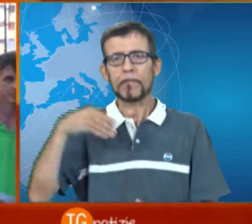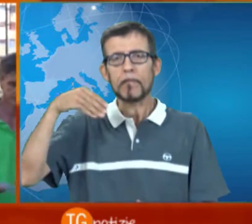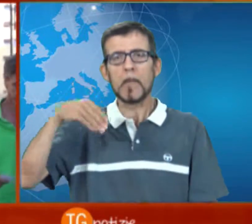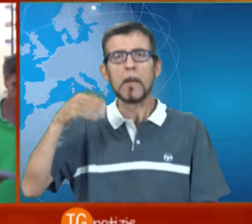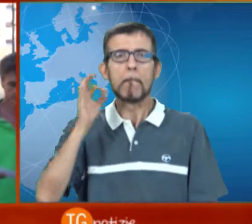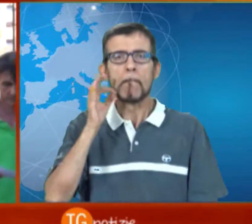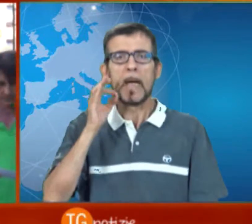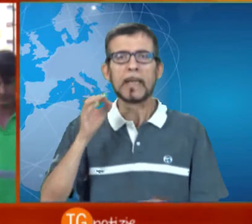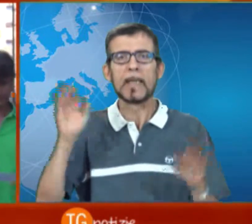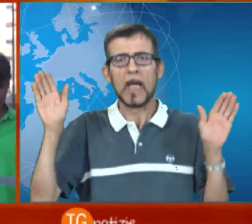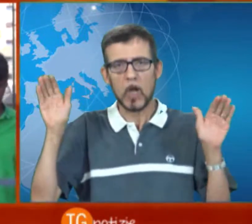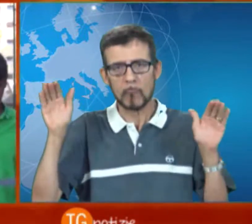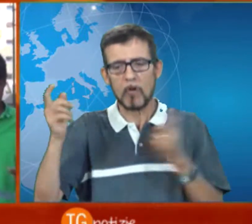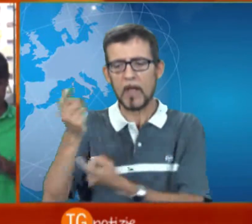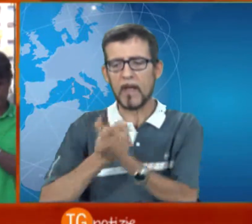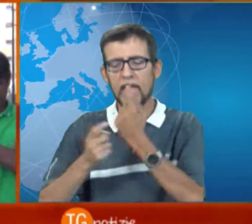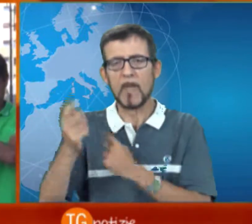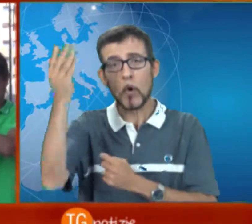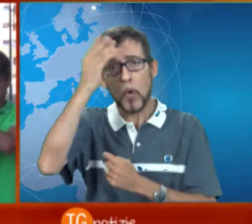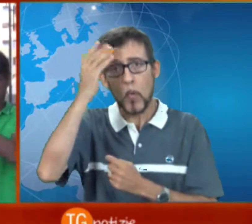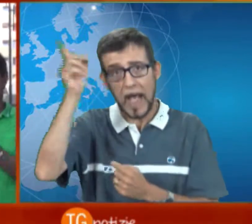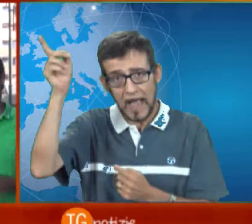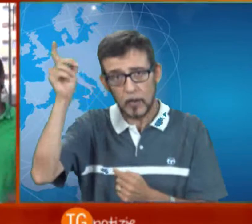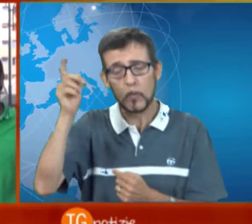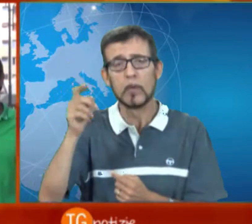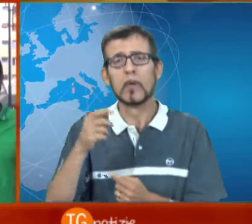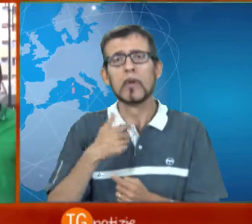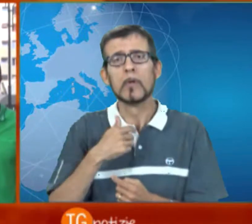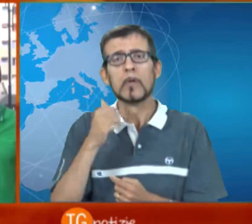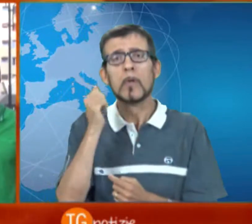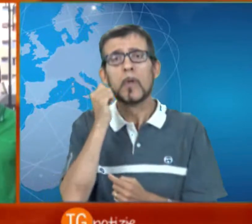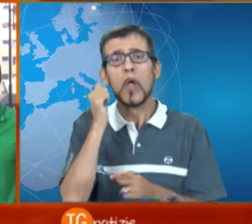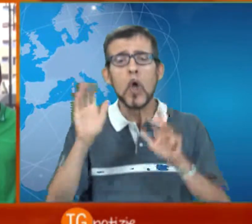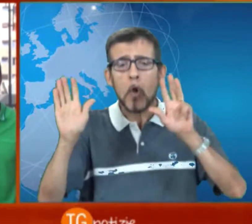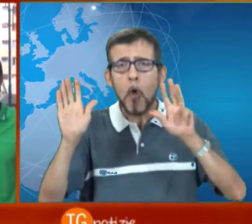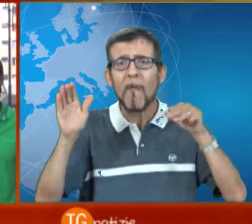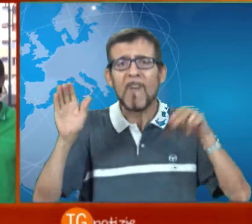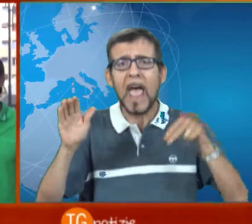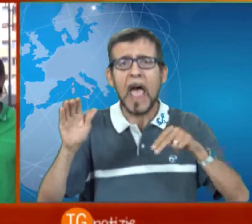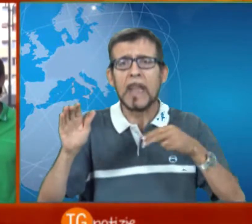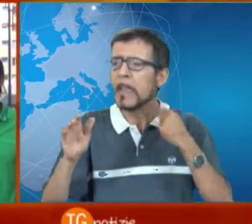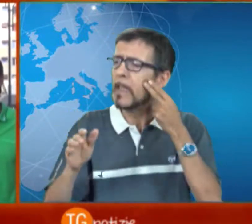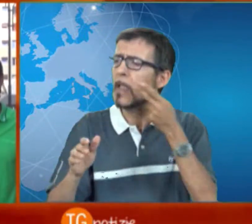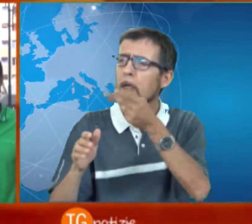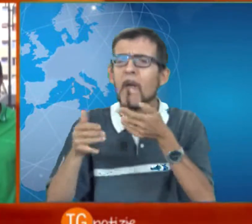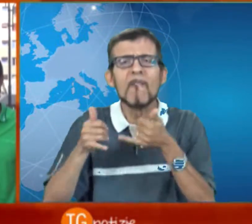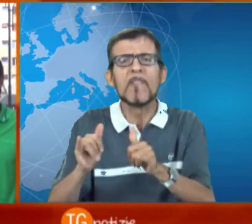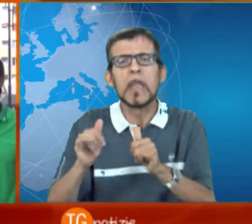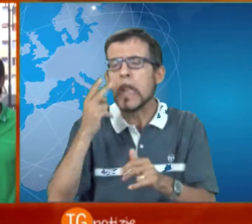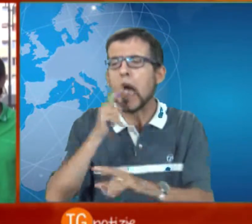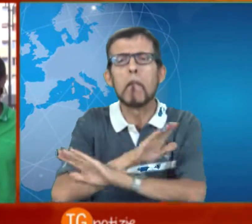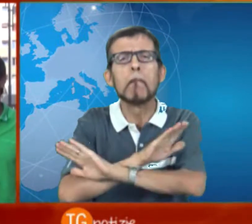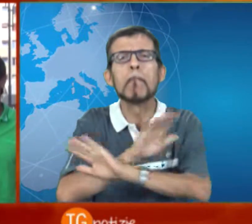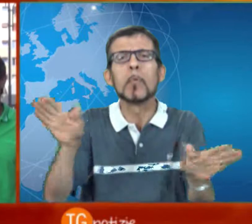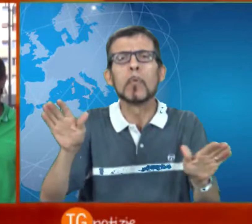Mariangela, vengo da Quartu, sono una mamma vittima di alienazione genitoriale. Da 9 anni non vedo mia figlia, perché dopo la separazione